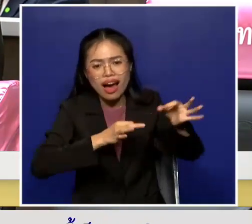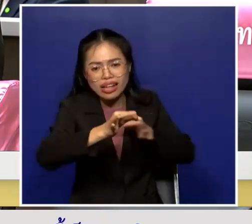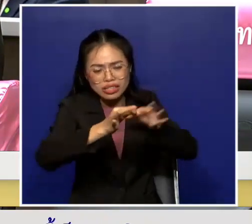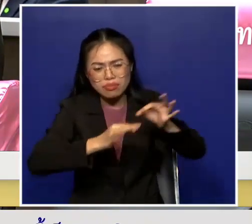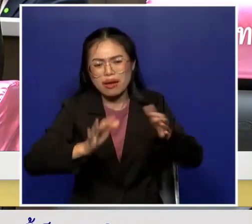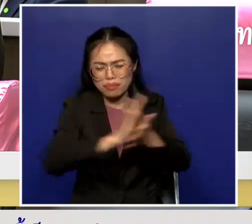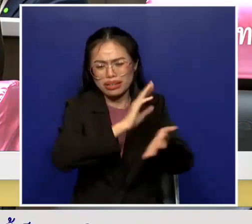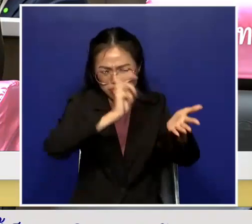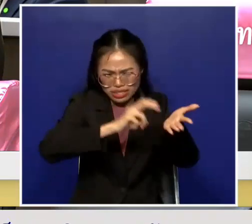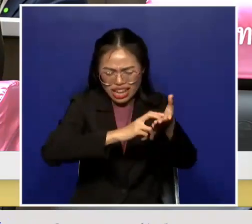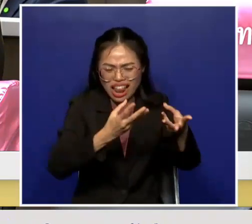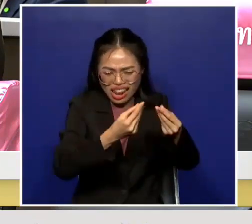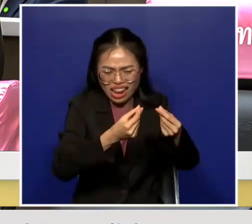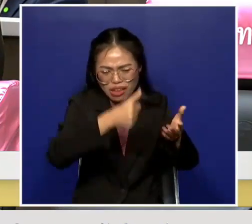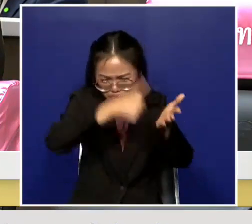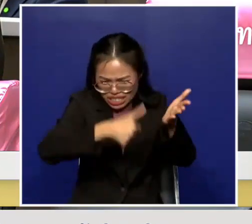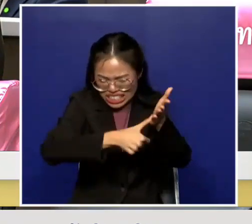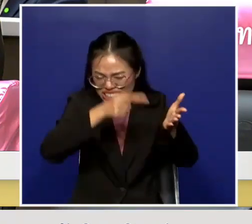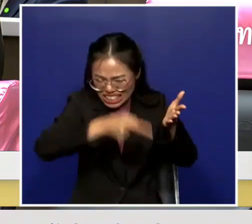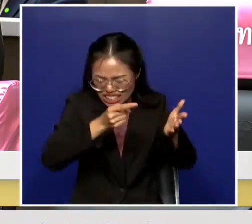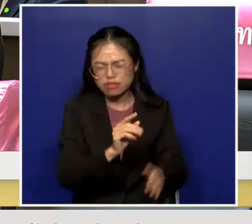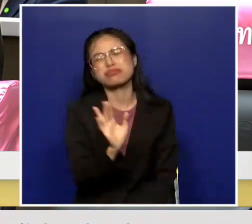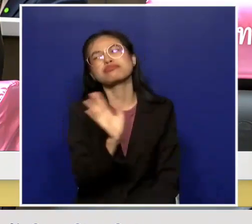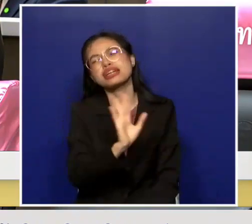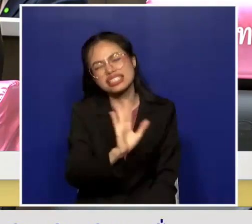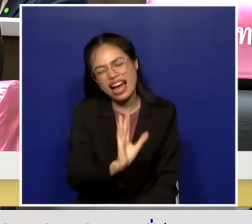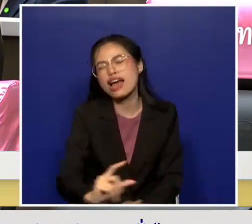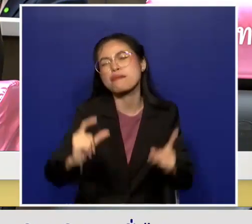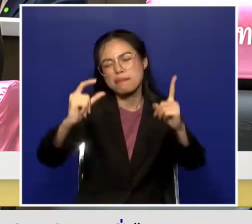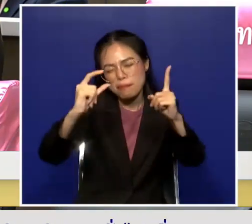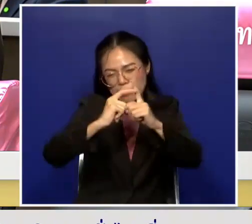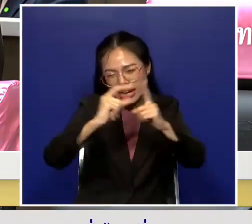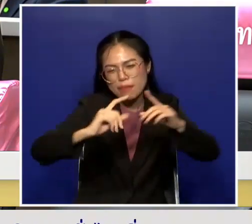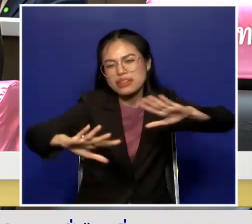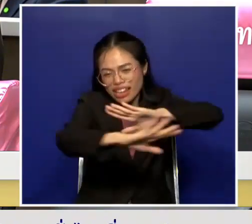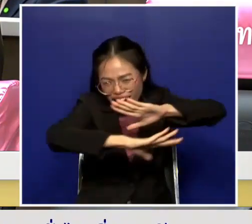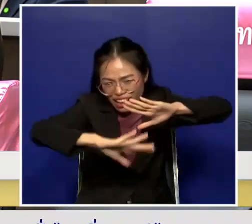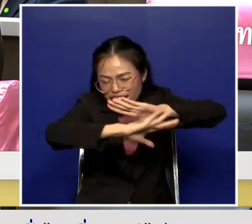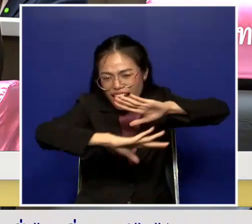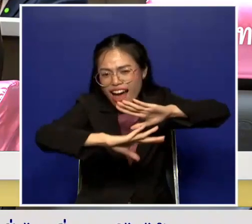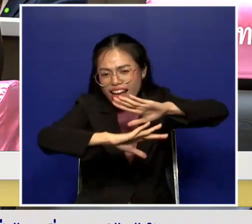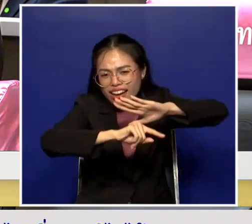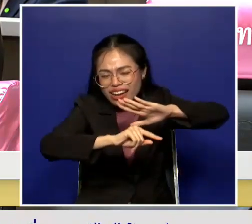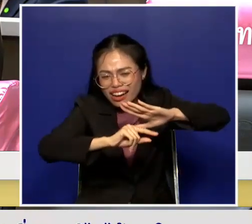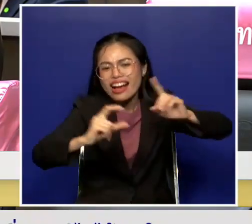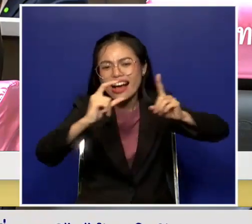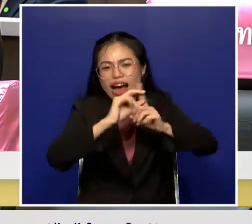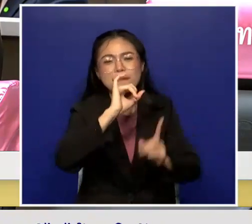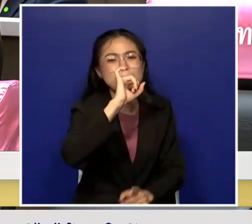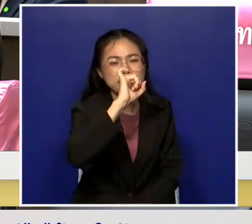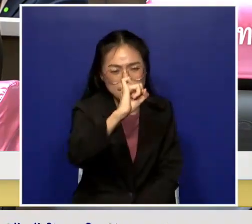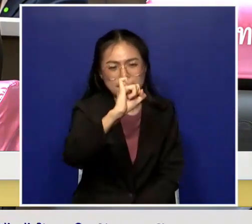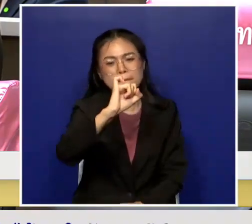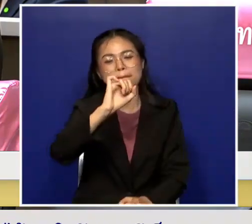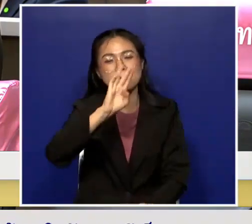สร็จรับเงินมีเลขประจำตัวผู้เสียภาษีไอ้โค้ดไปเนี่ยมันเป็นหลักฐานเขาเรียกกันว่าใบเสร็จไอ้อย่างเนี้ยท่านประธานครับผมว่ามัน